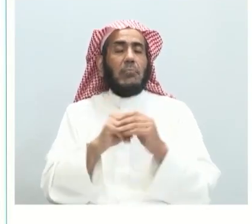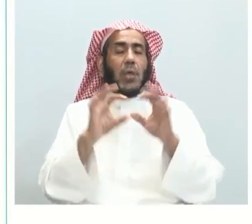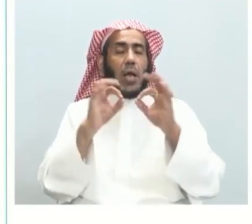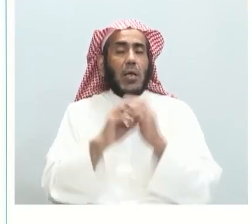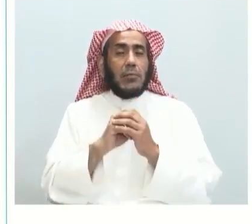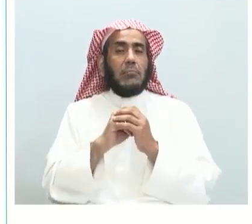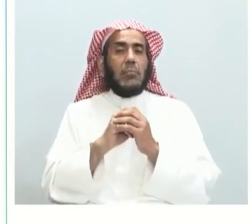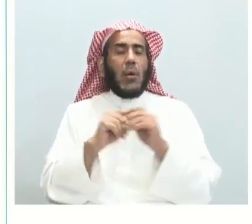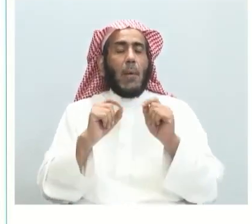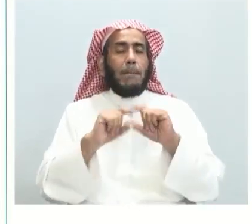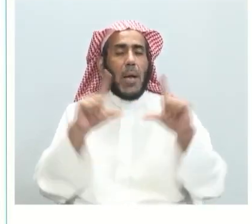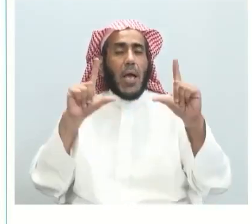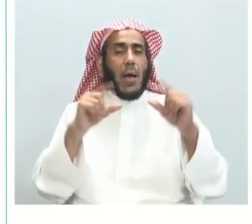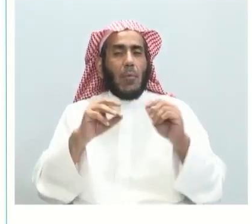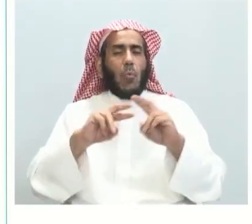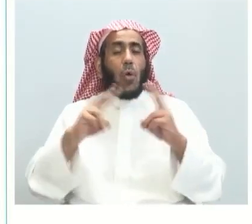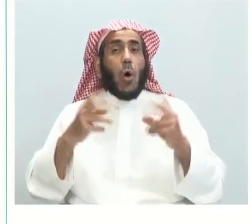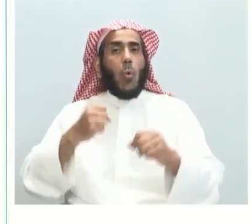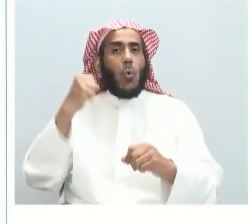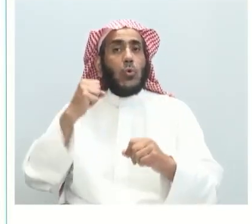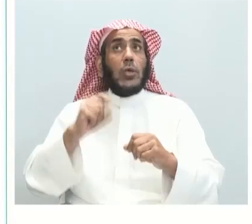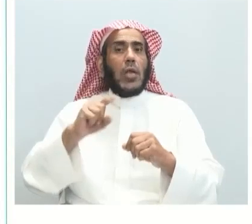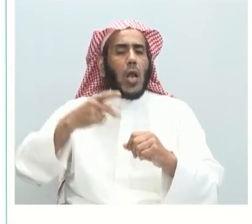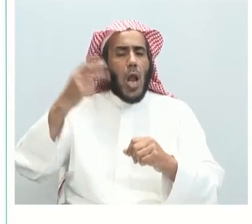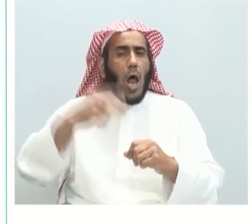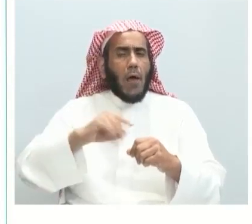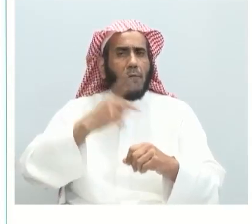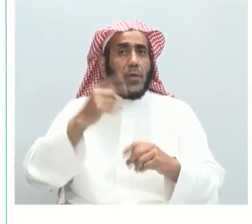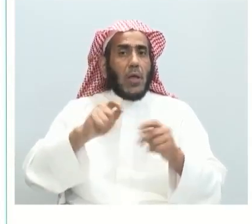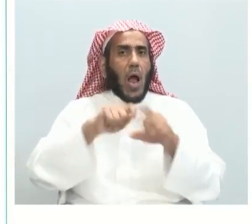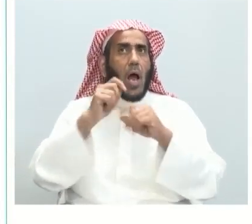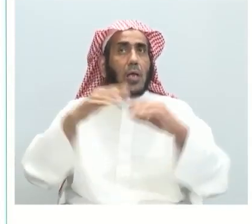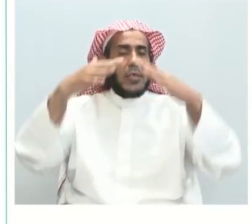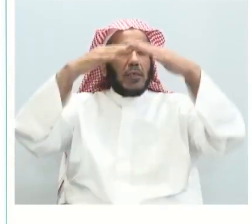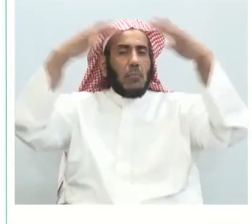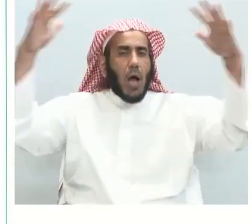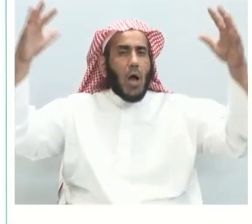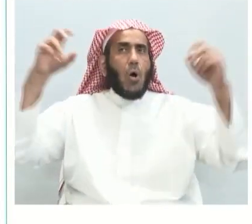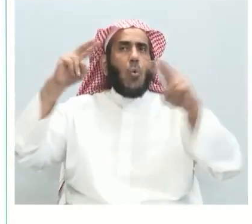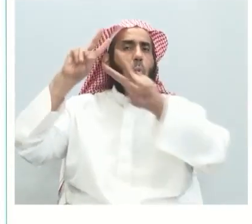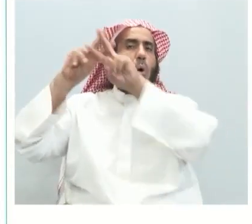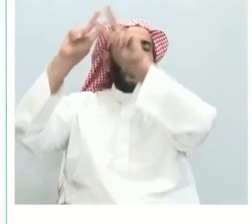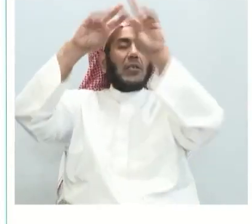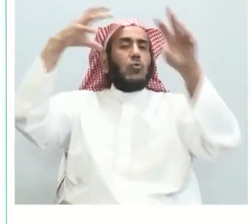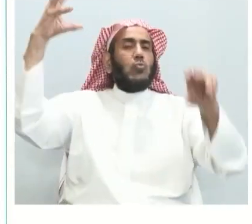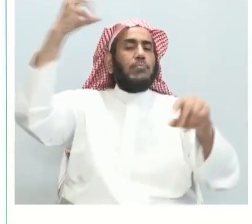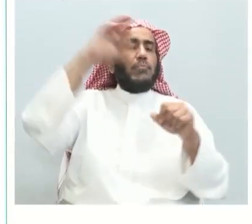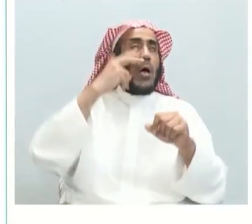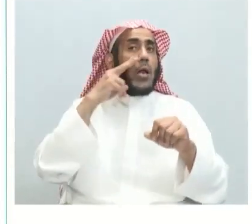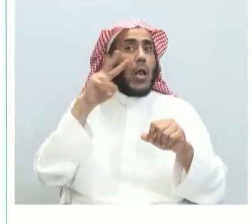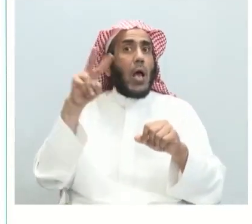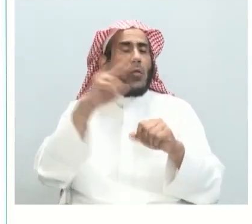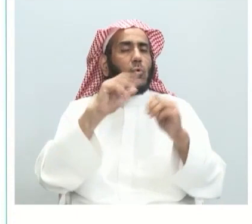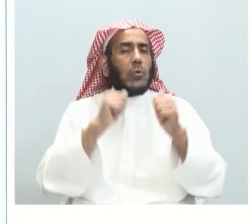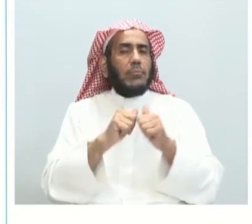الايات بيان مظاهر قدره الله تعالى في خلق السماء ومنا زل النجوم والكواكب الناظر ايها